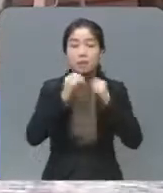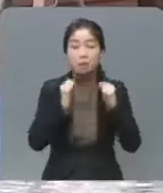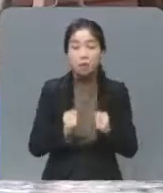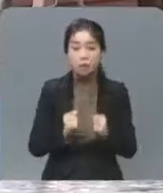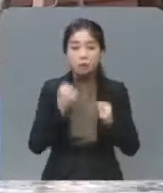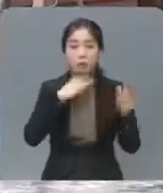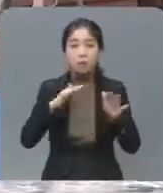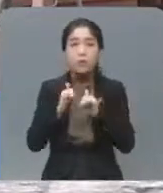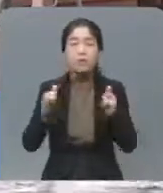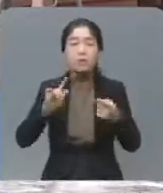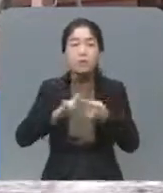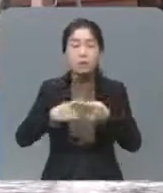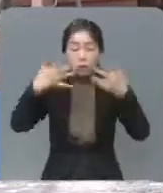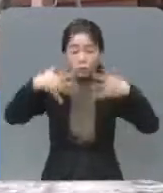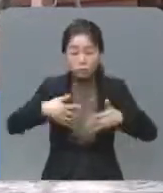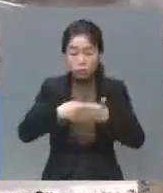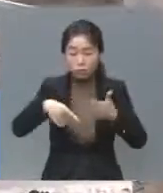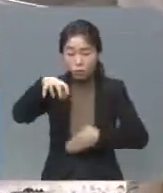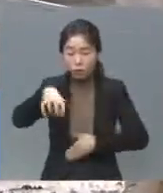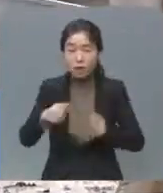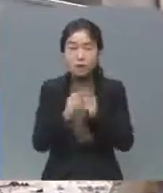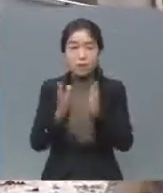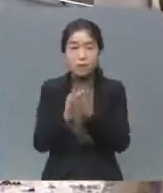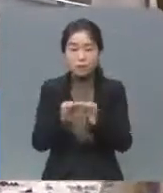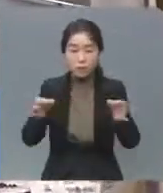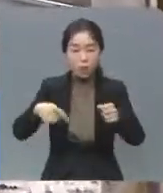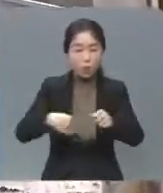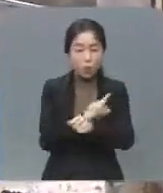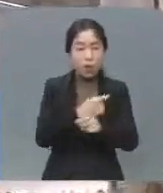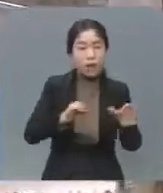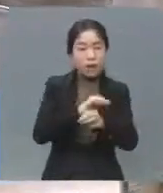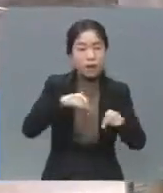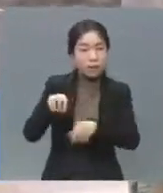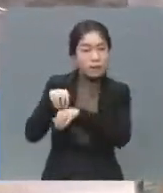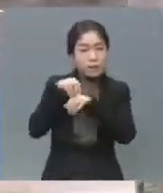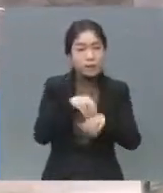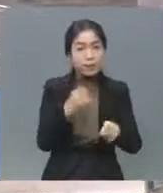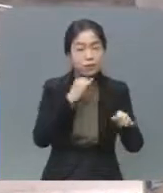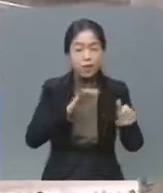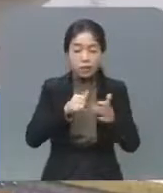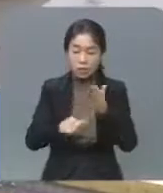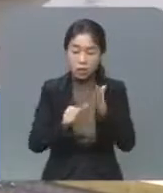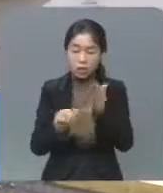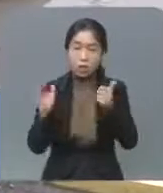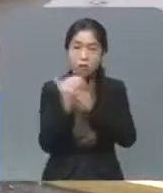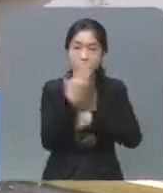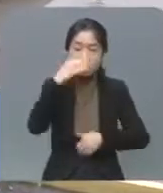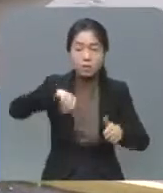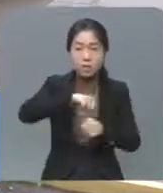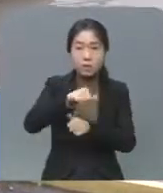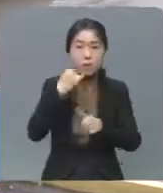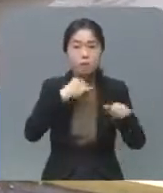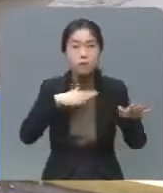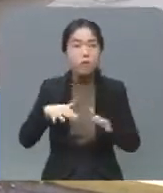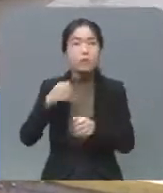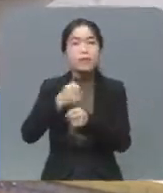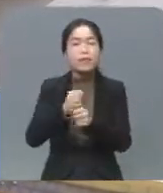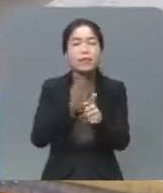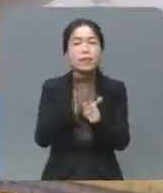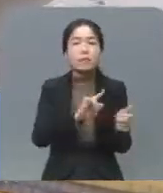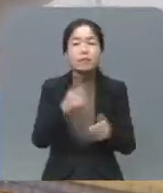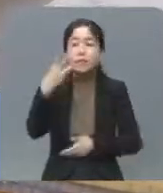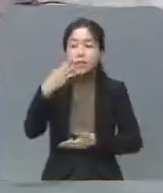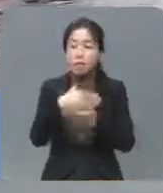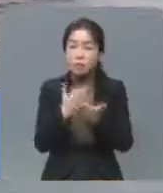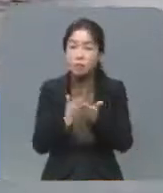어업인들을 대상으로 한 조건 분리 지역 직불제 말고도 경영 이양과 수산 자원 보호, 친환경 수산물 생산 지원 등 세